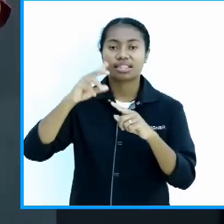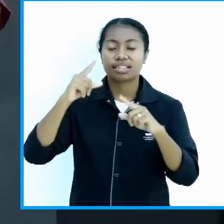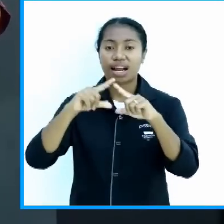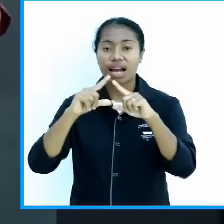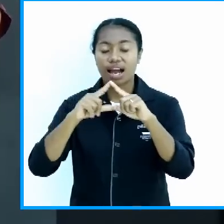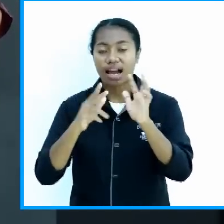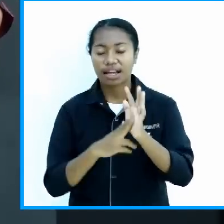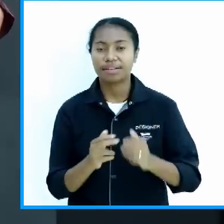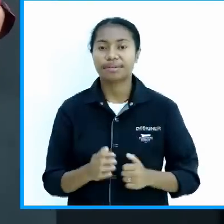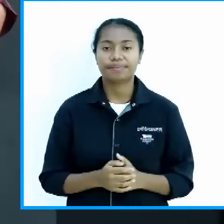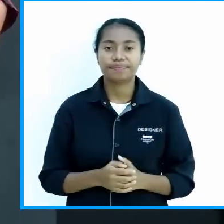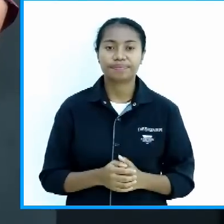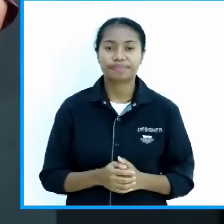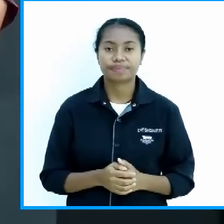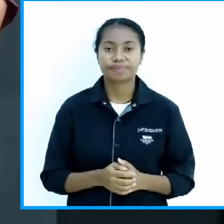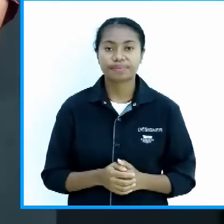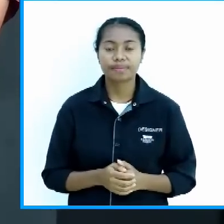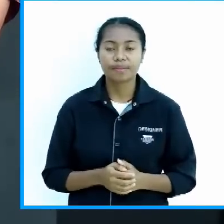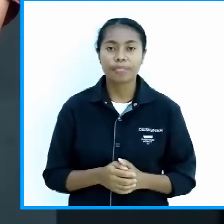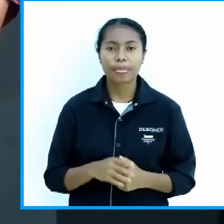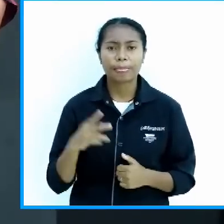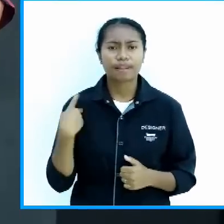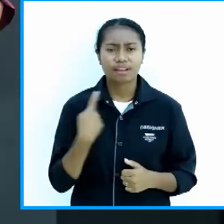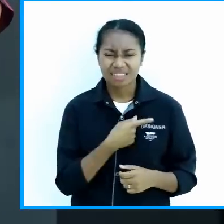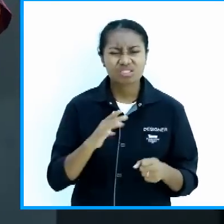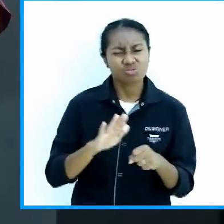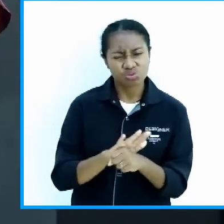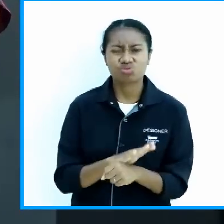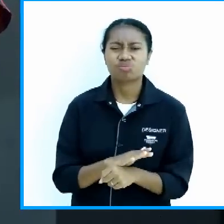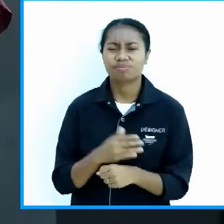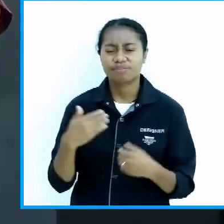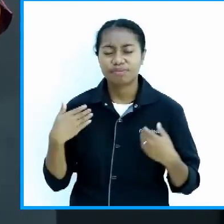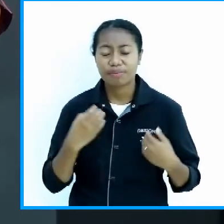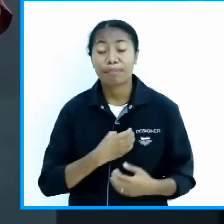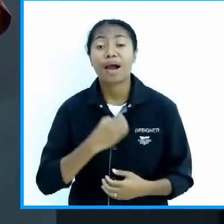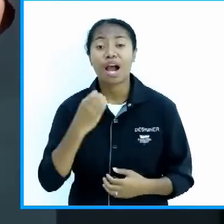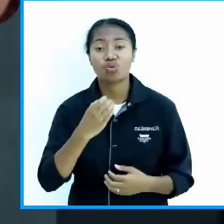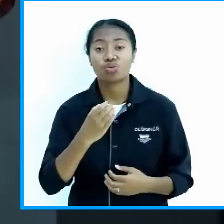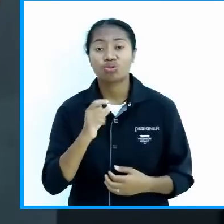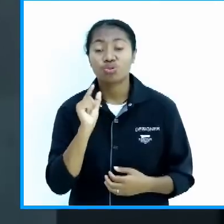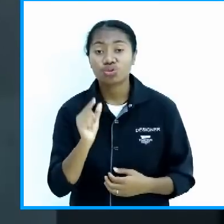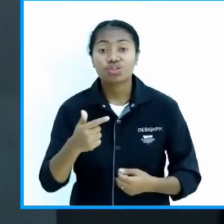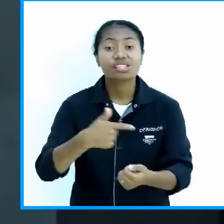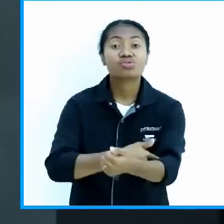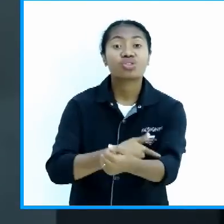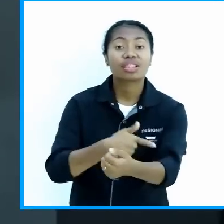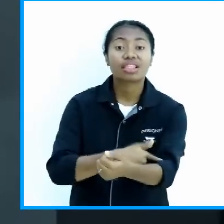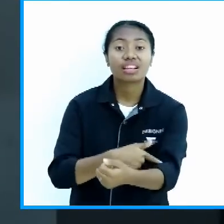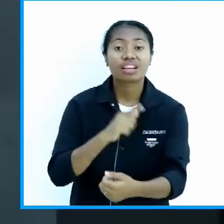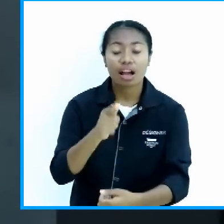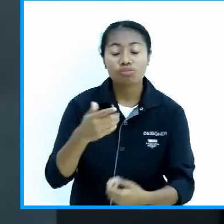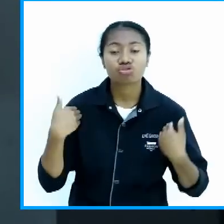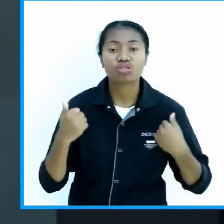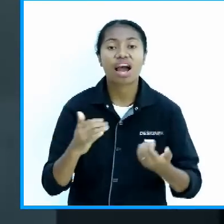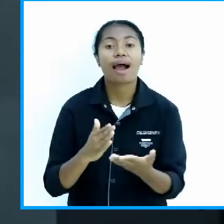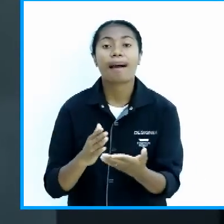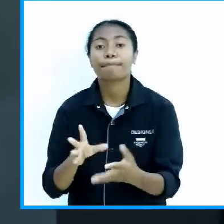mampu. Cukup bersedia disunting saja. Kamu telah ambil bagian di